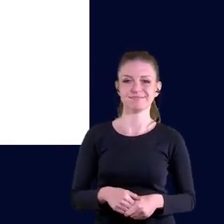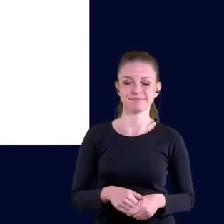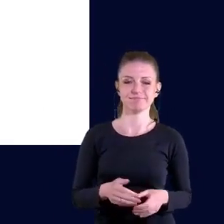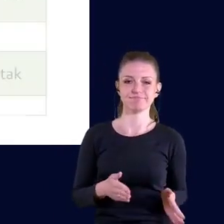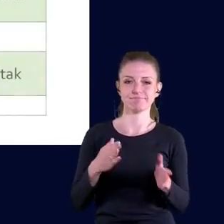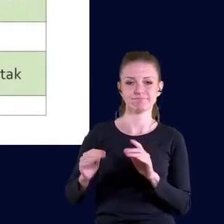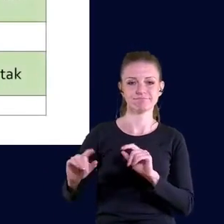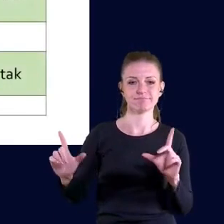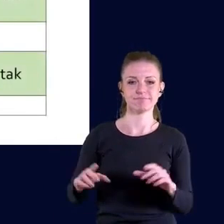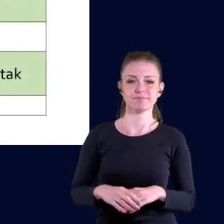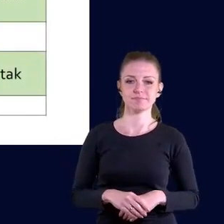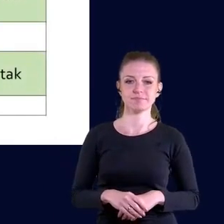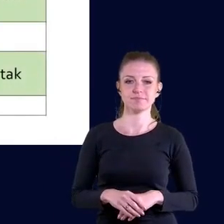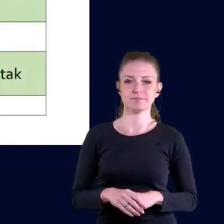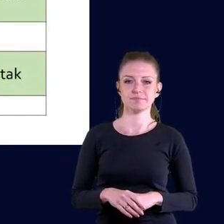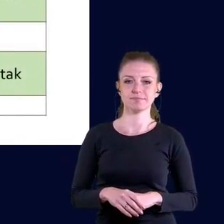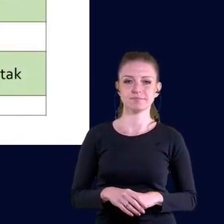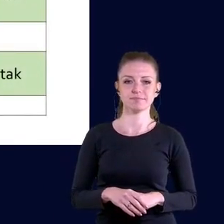slajd